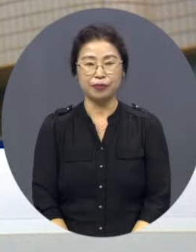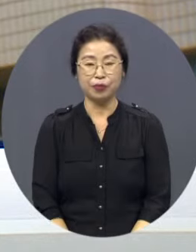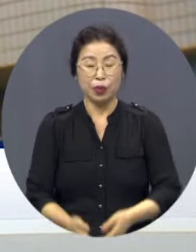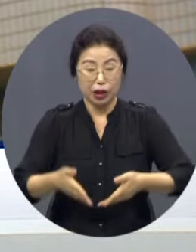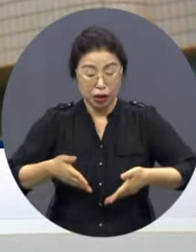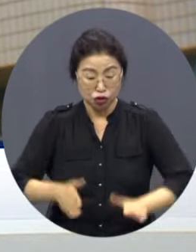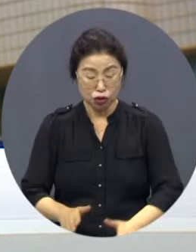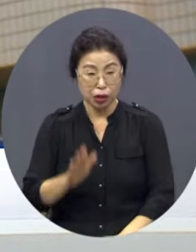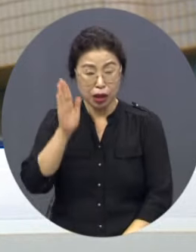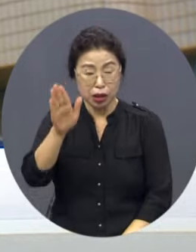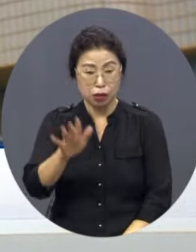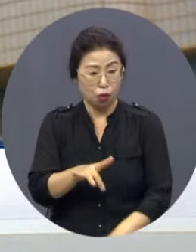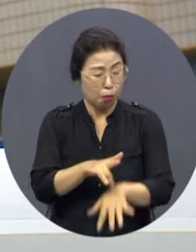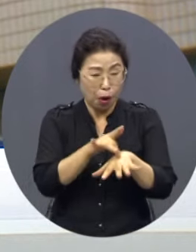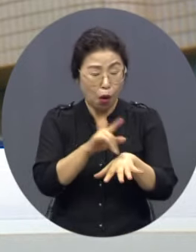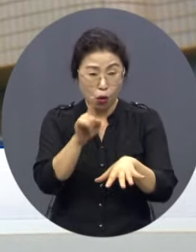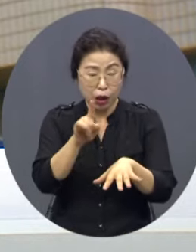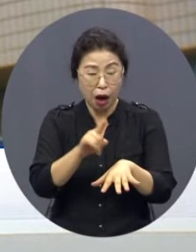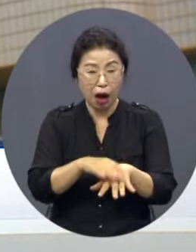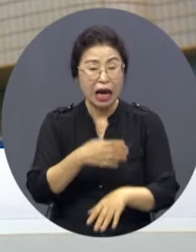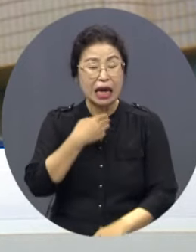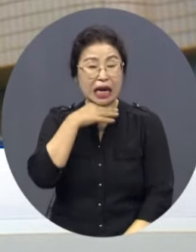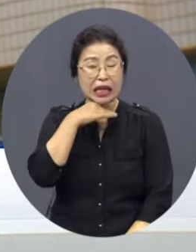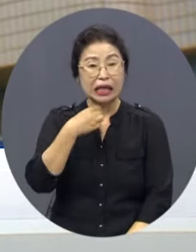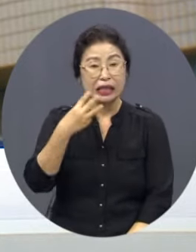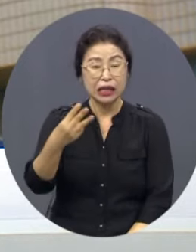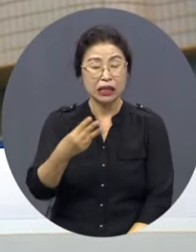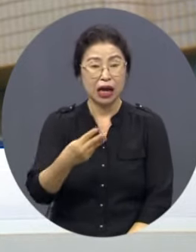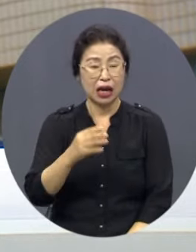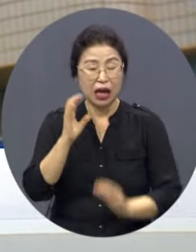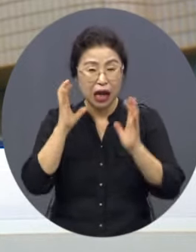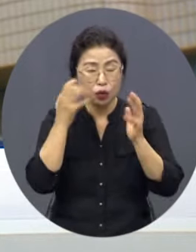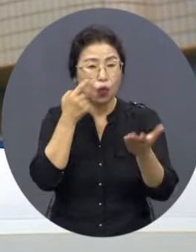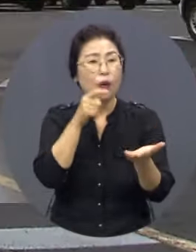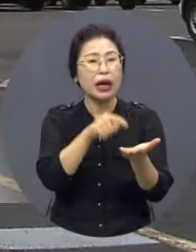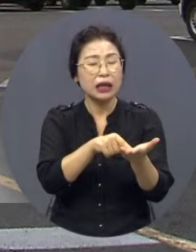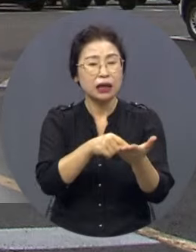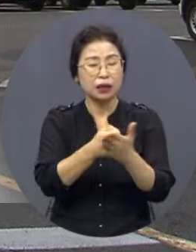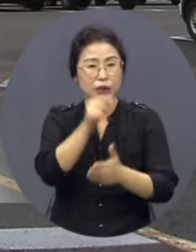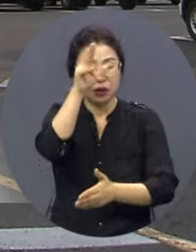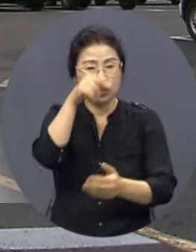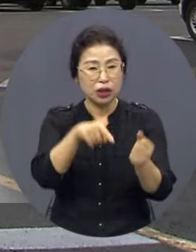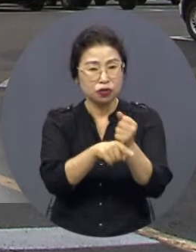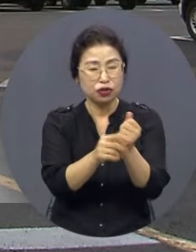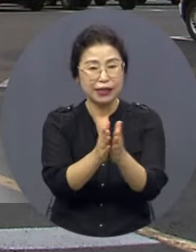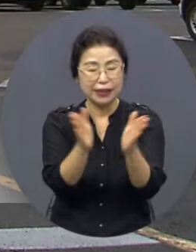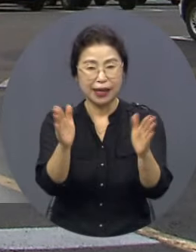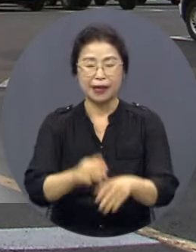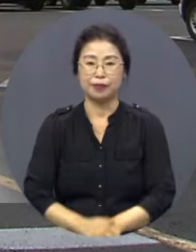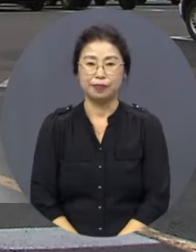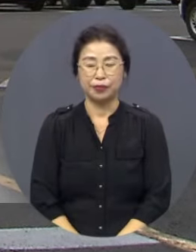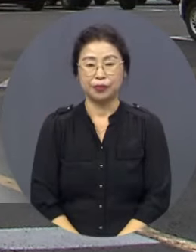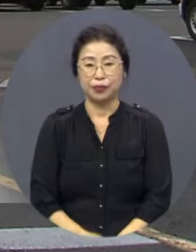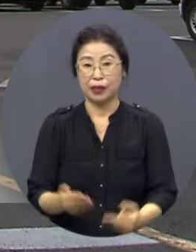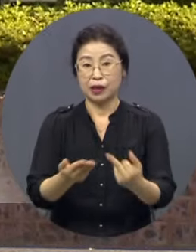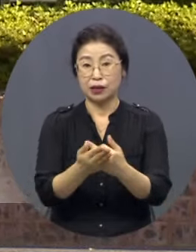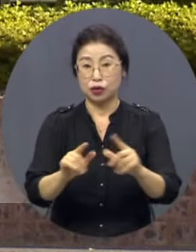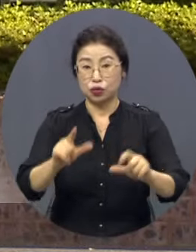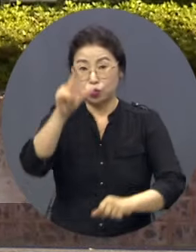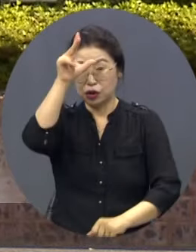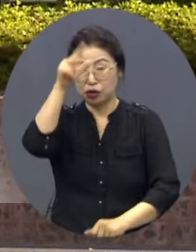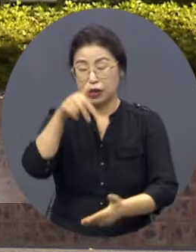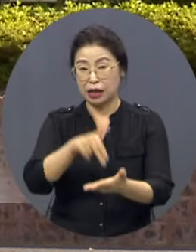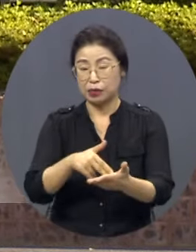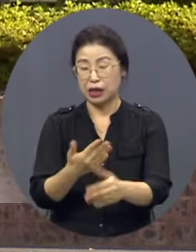출생 이후 행방이 묘연한 3살배기 위기 아동이 확인돼 경찰이 수사를 벌이고 있습니다.